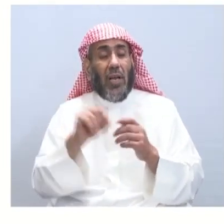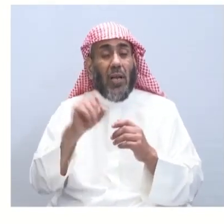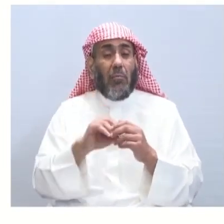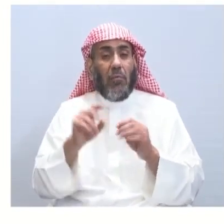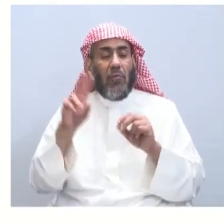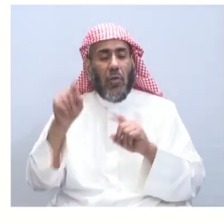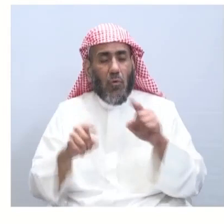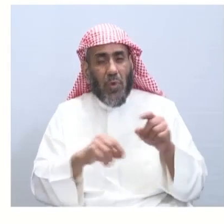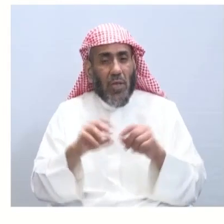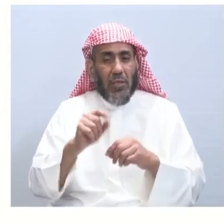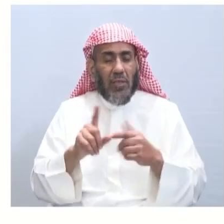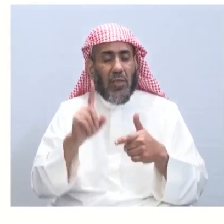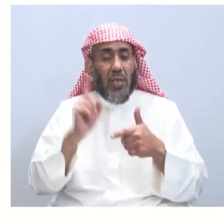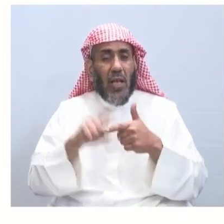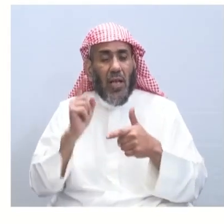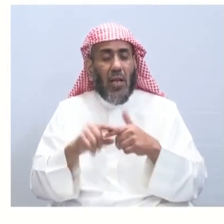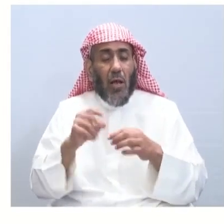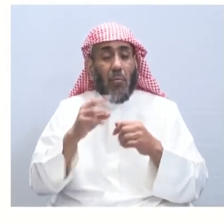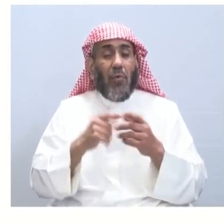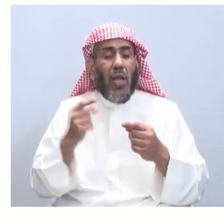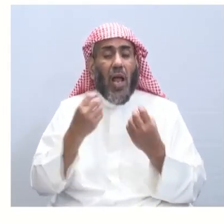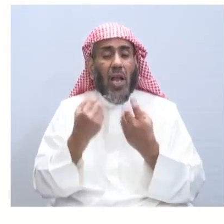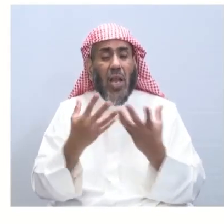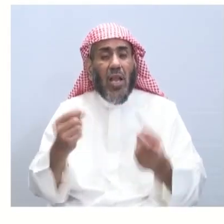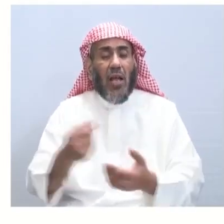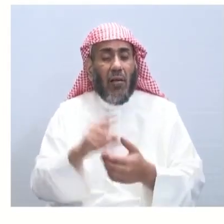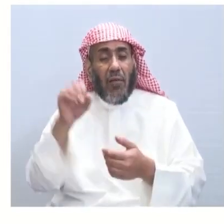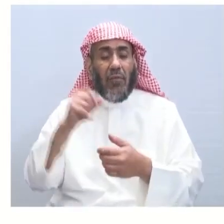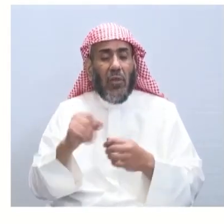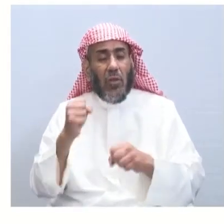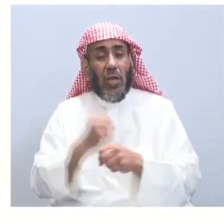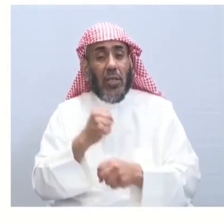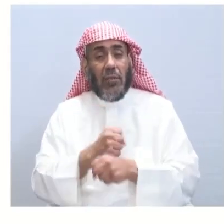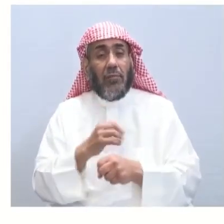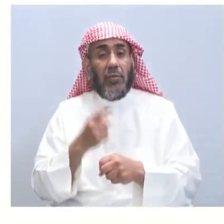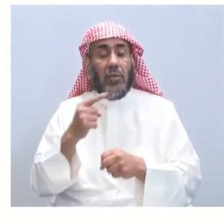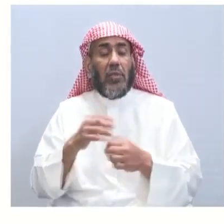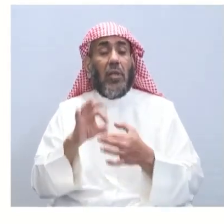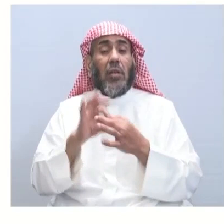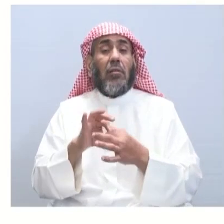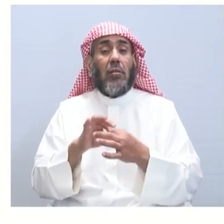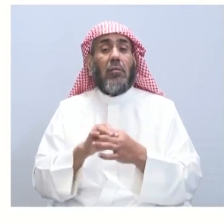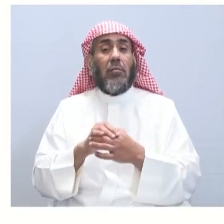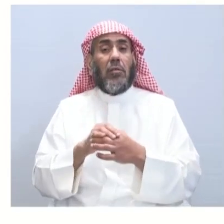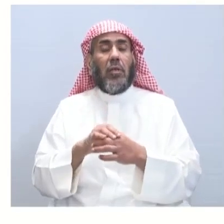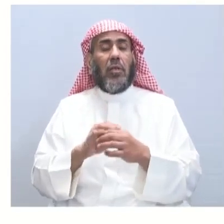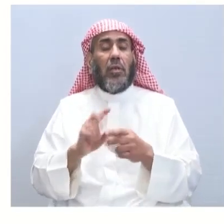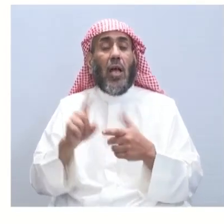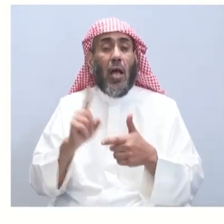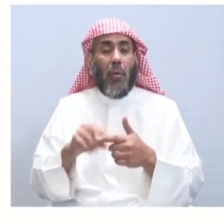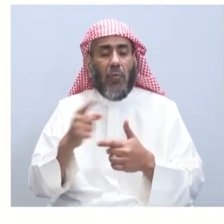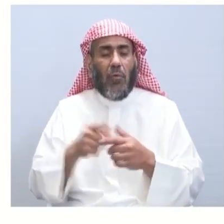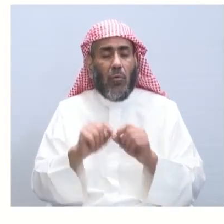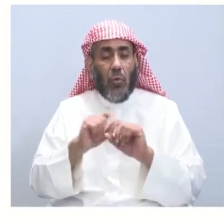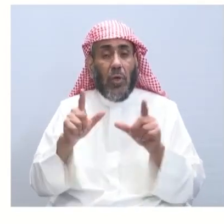يوميات نائب في الارياف يذكر احداث التي تتعلق بهذا النائب في الارياف